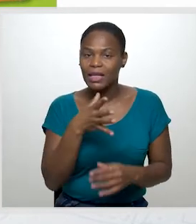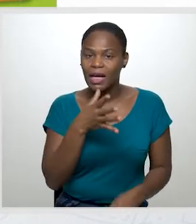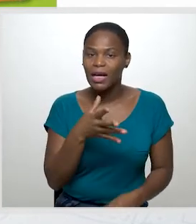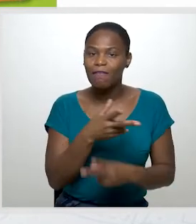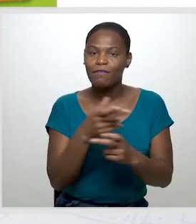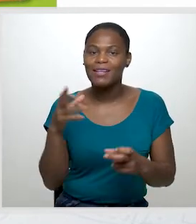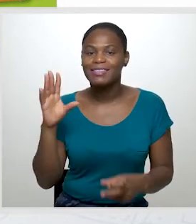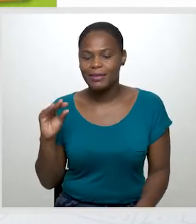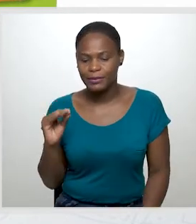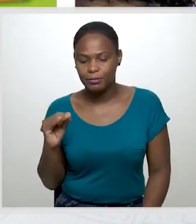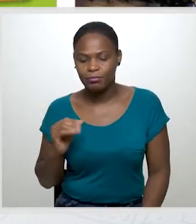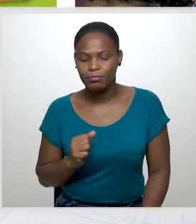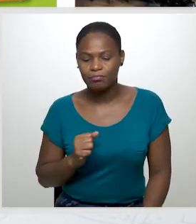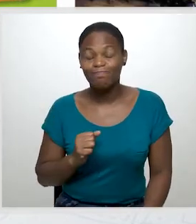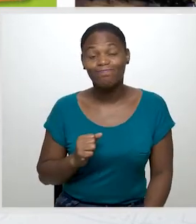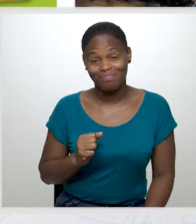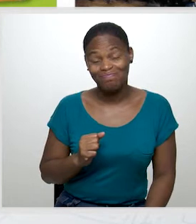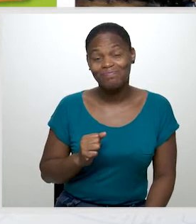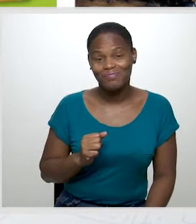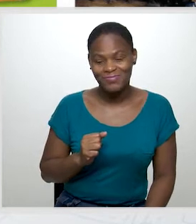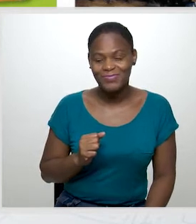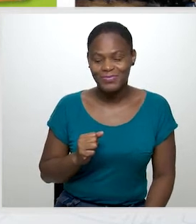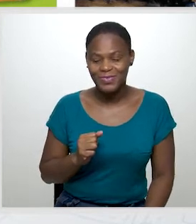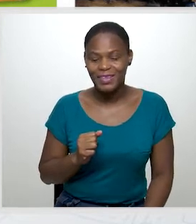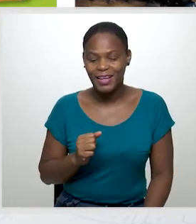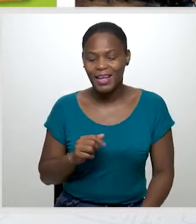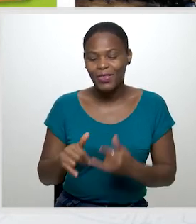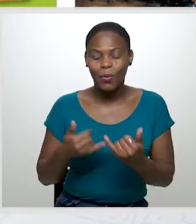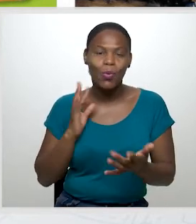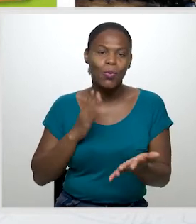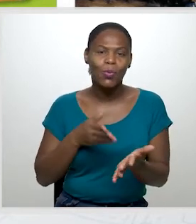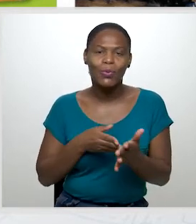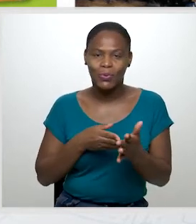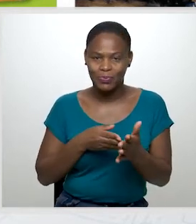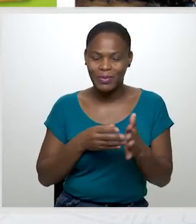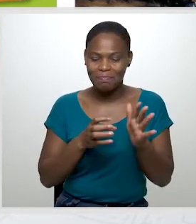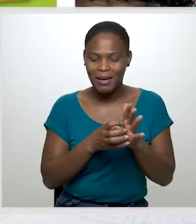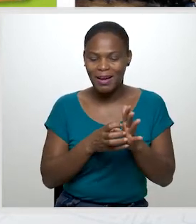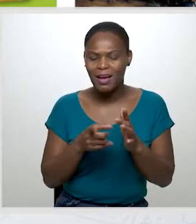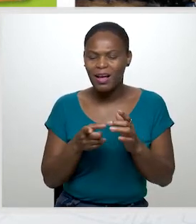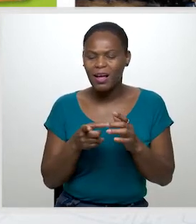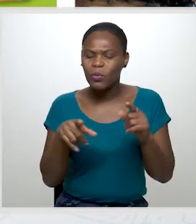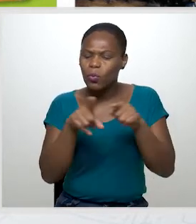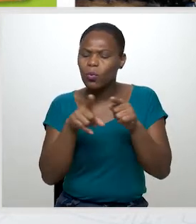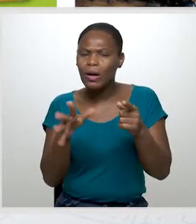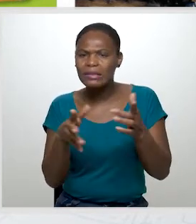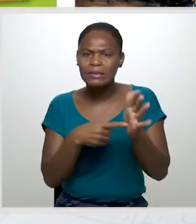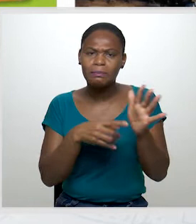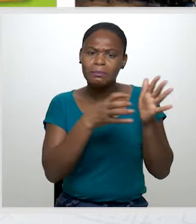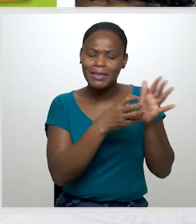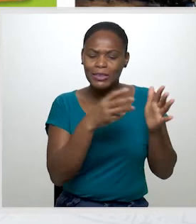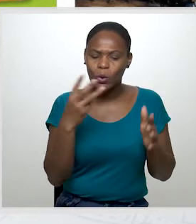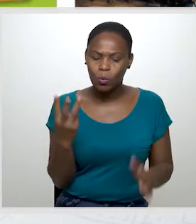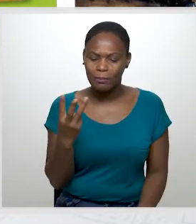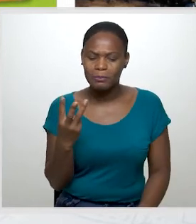phrase 10. Bien. Passons à la dernière image qui ressemble à l'image